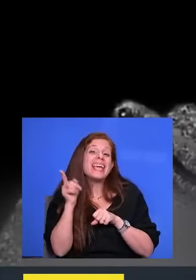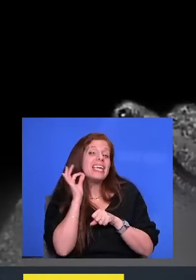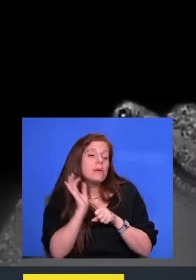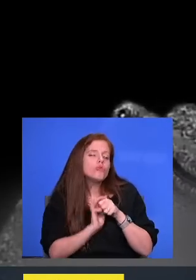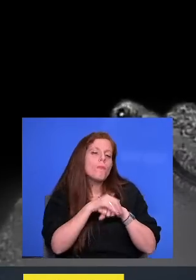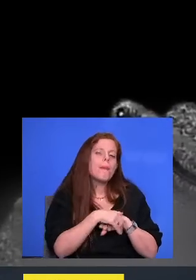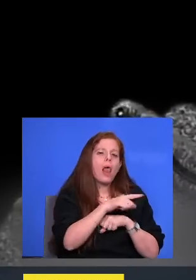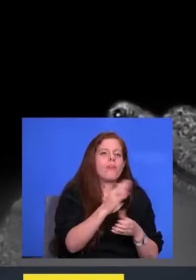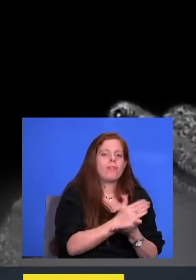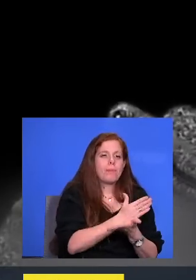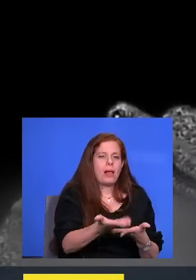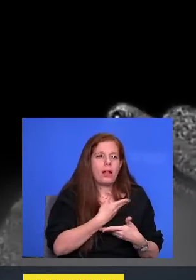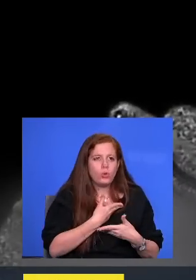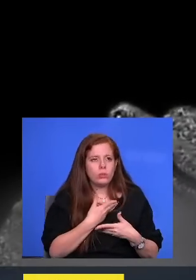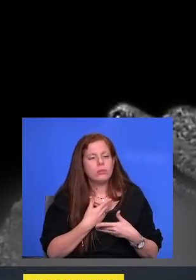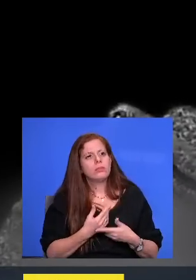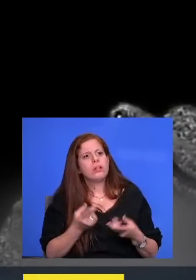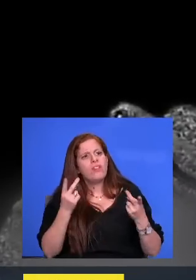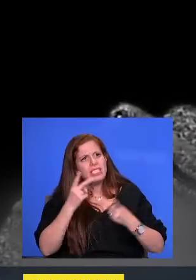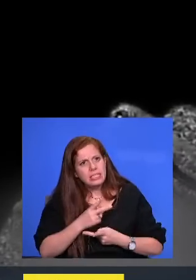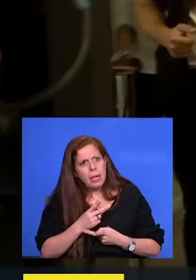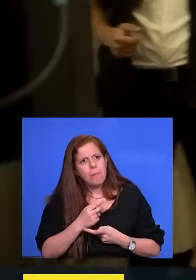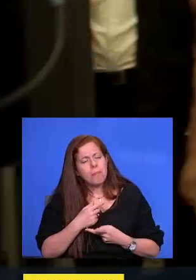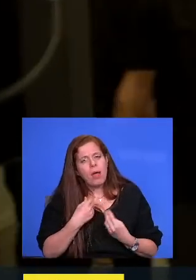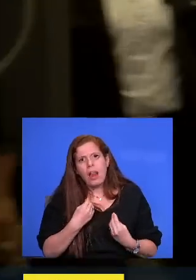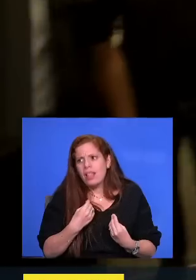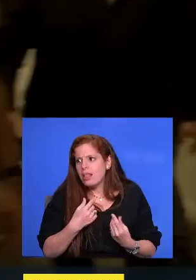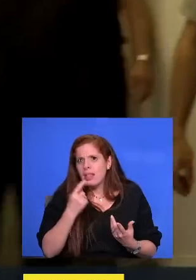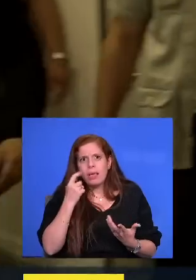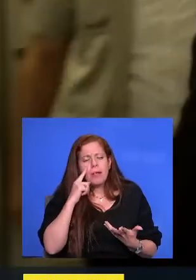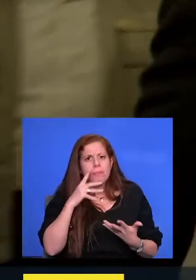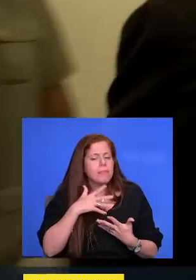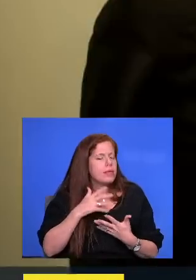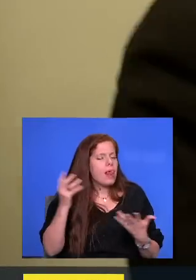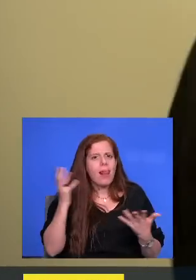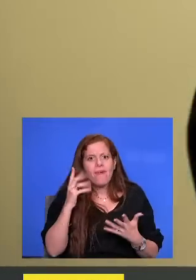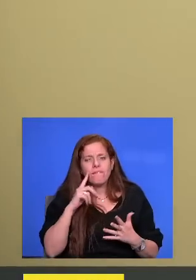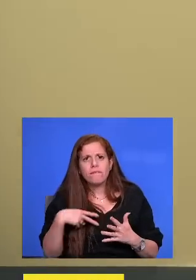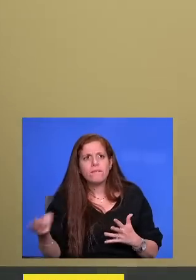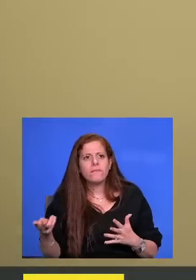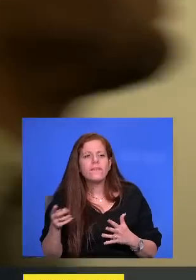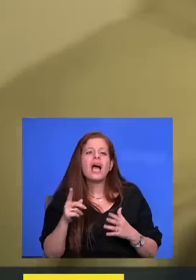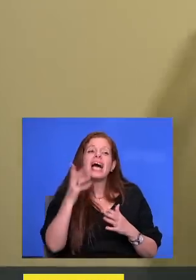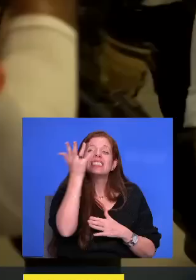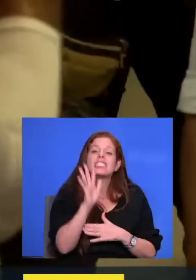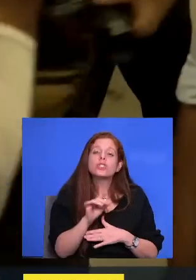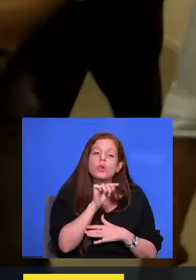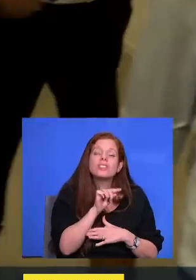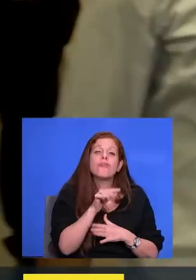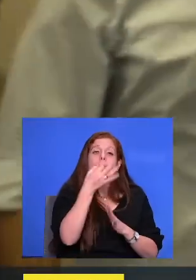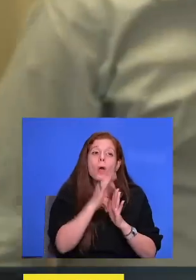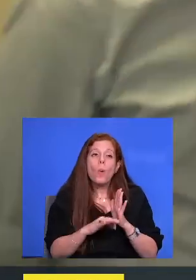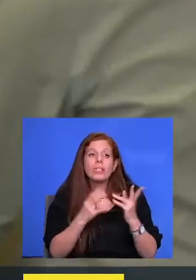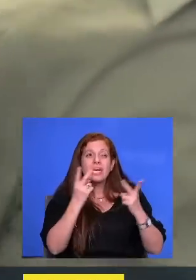ההסכם שאני עובר וקורא, לאט לאט, אני כמעט מתעלף. הסרטון הזה ובו פירוט ההסכם לכאורה בין נתניהו